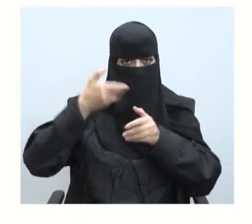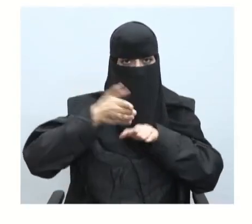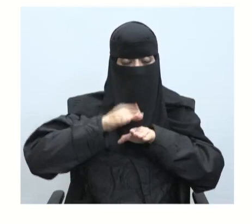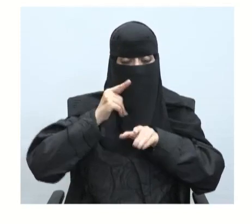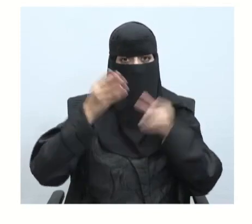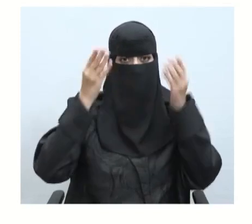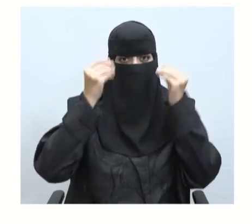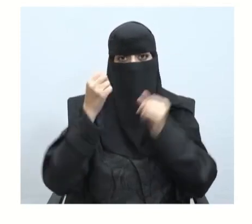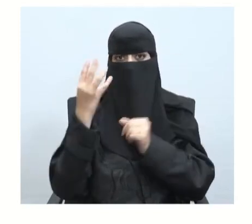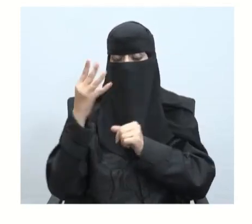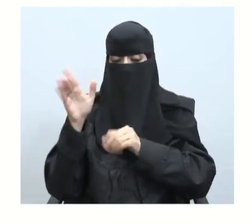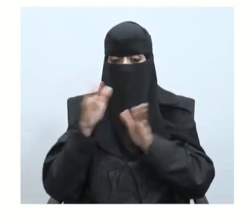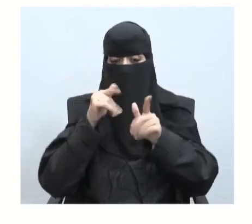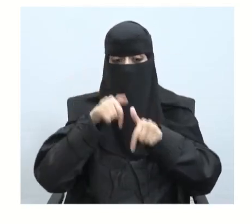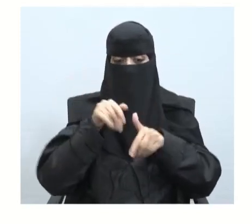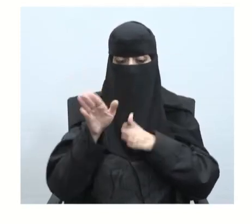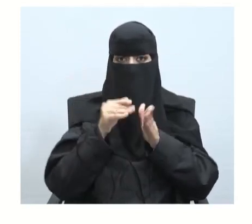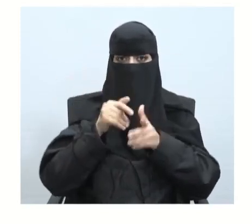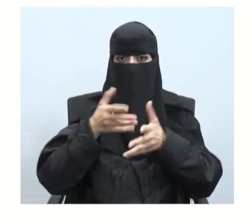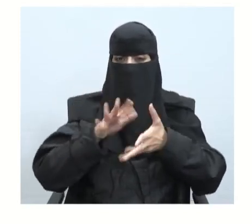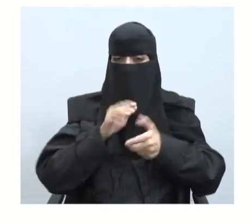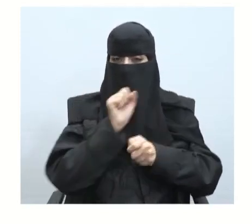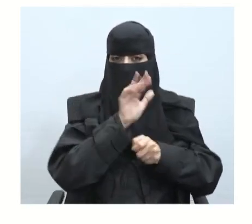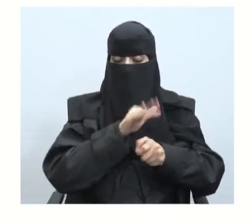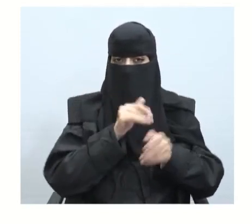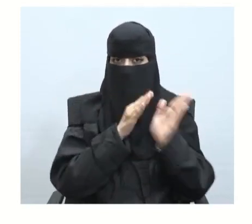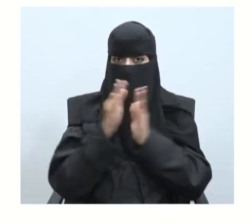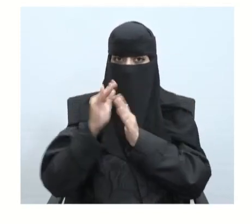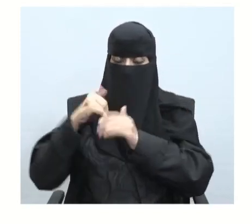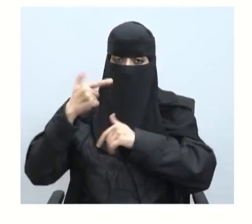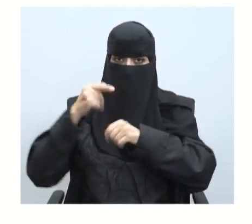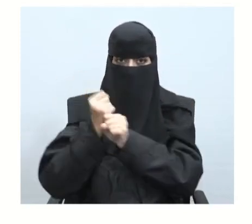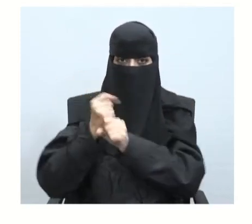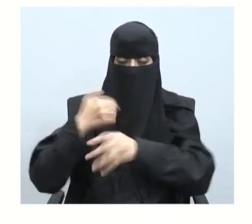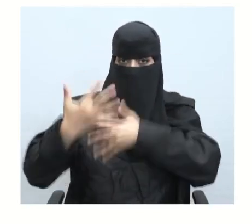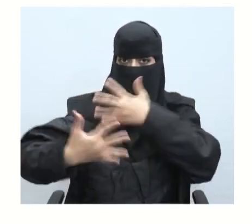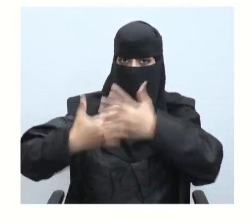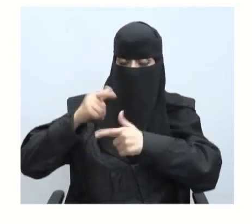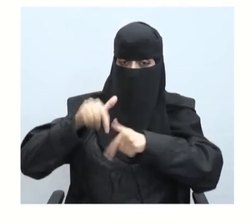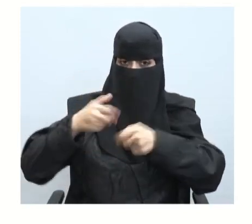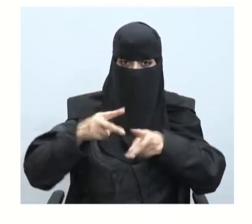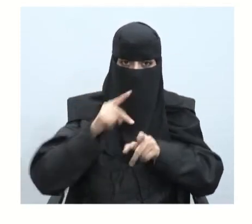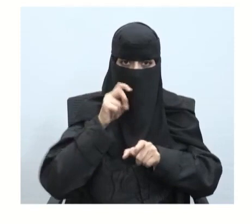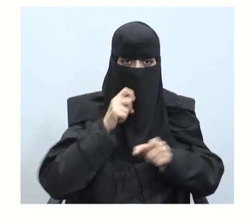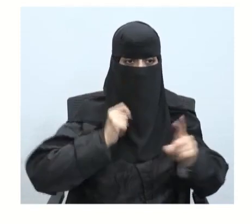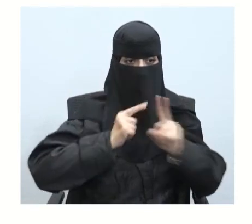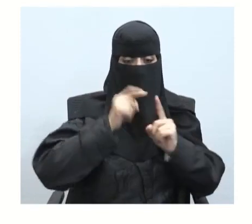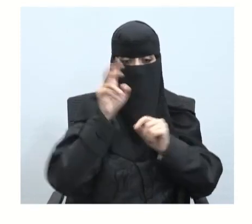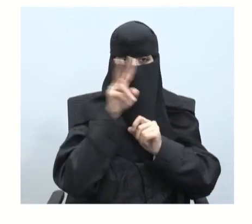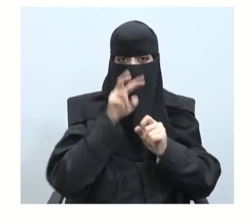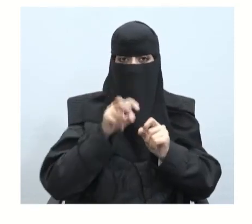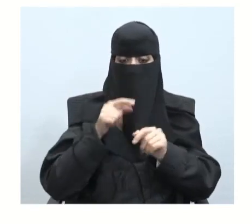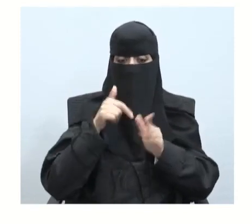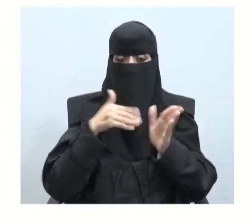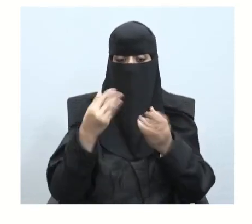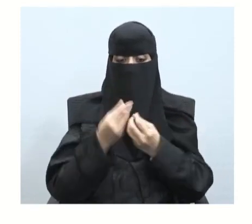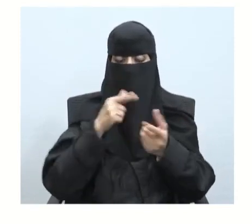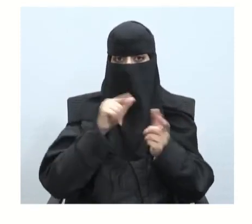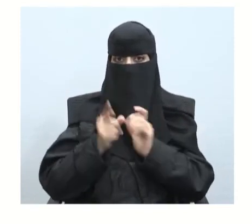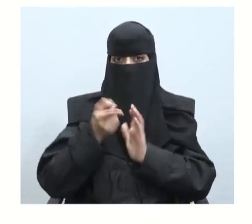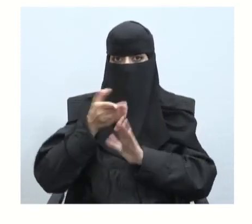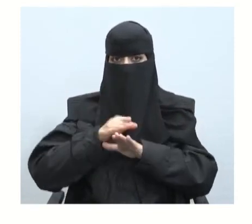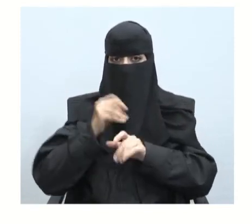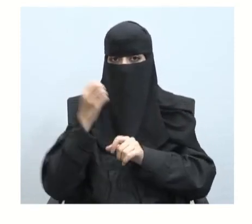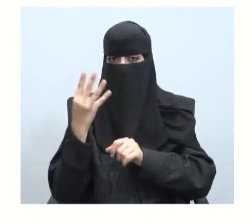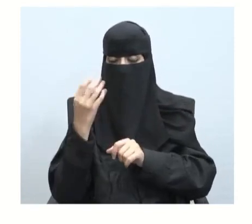الاطراءات الرابعه فيما بتخص الابواب التاليه الشغل والطاقه لنبدا بقراءه اهدافي معا اليوم باذن الله سنتعرف